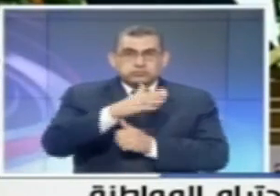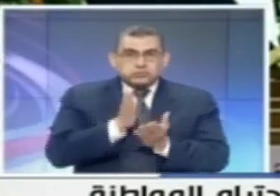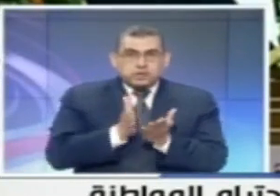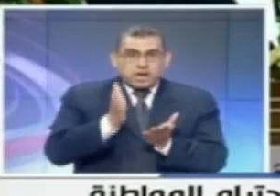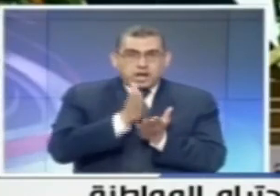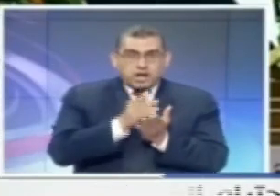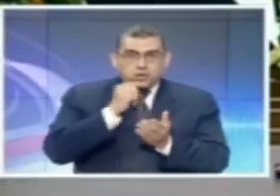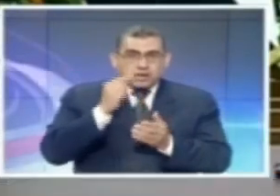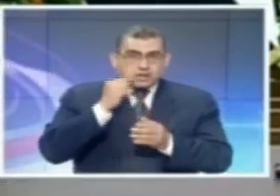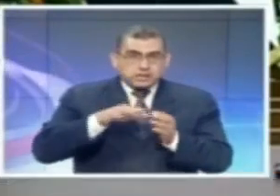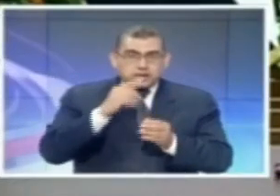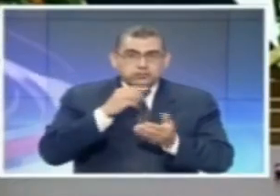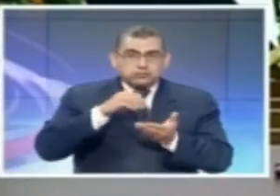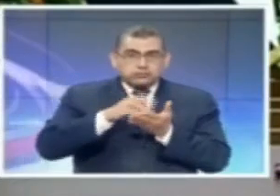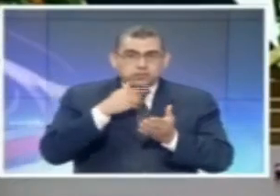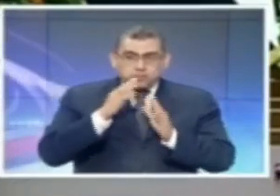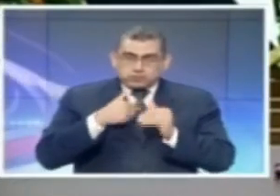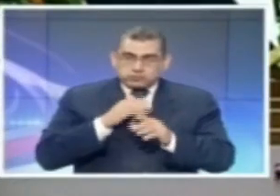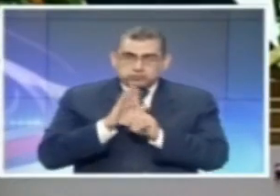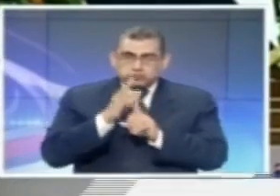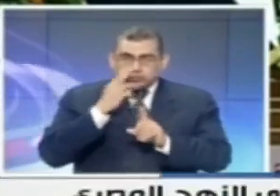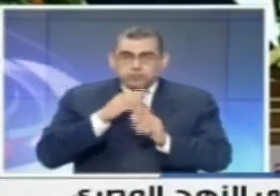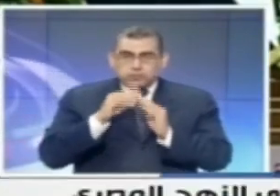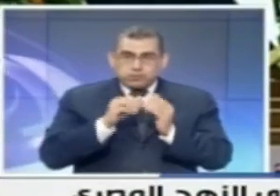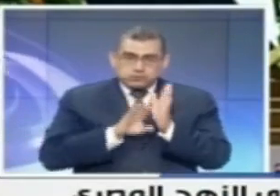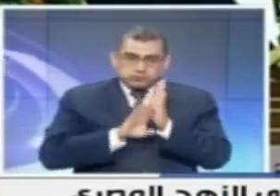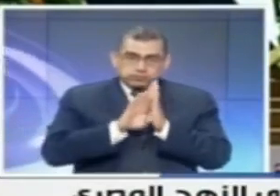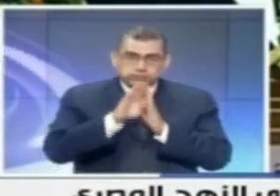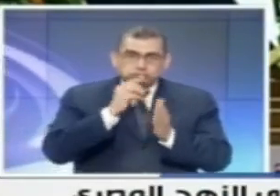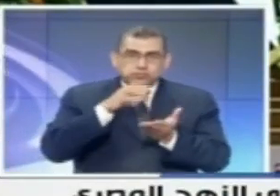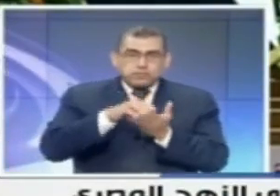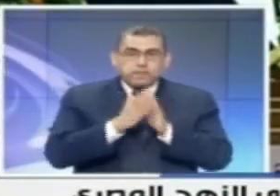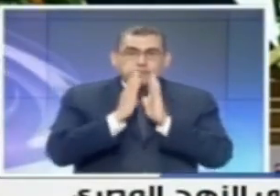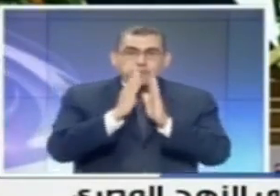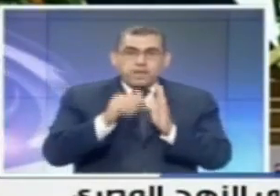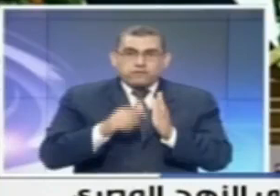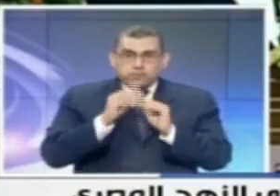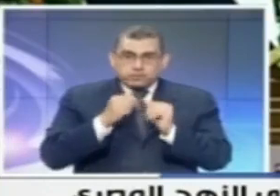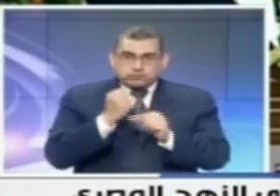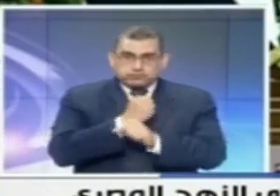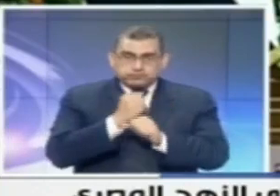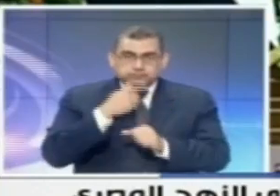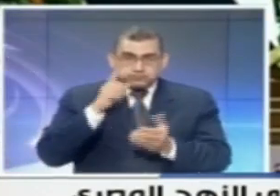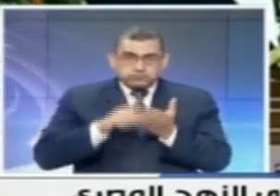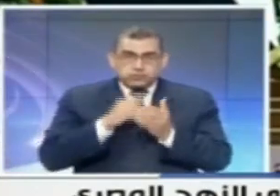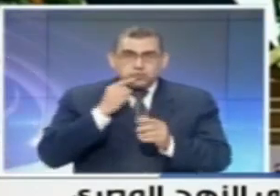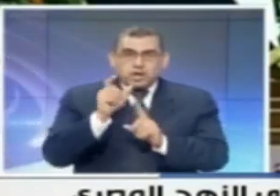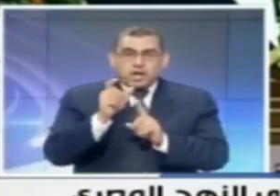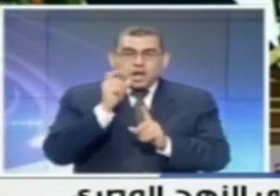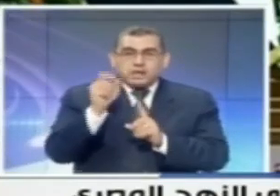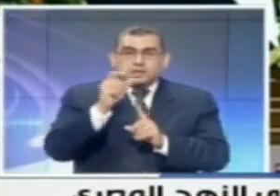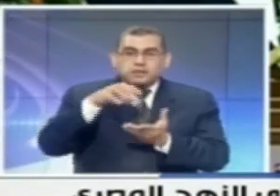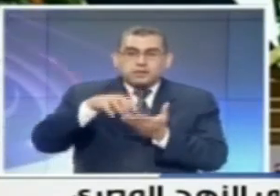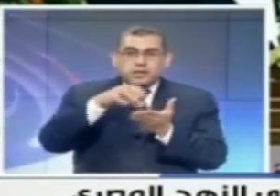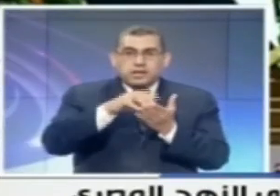الإنسان التي تم إطلاقها خير دليل على النهج المصري في هذا الملف. كما أكد سيادته على أهمية محاسبة الدول التي